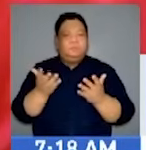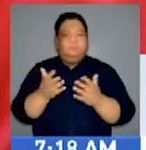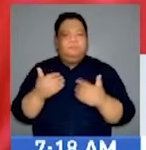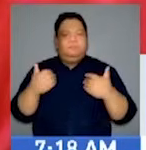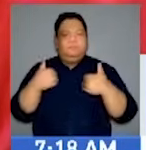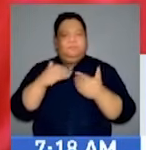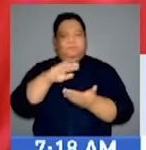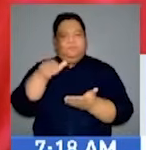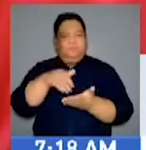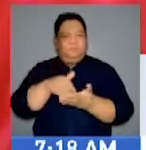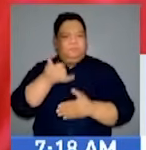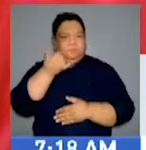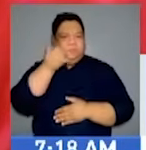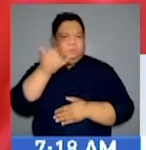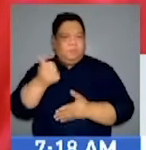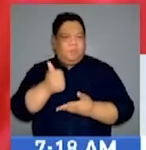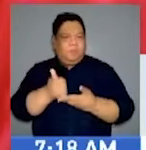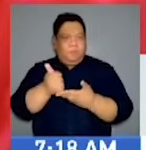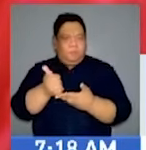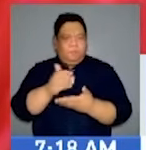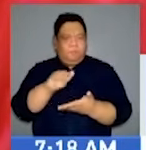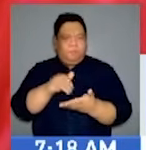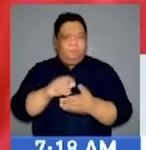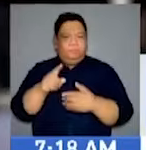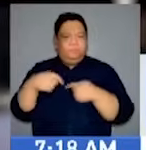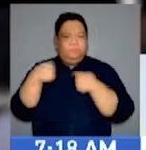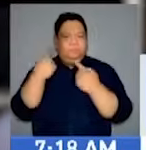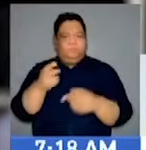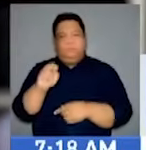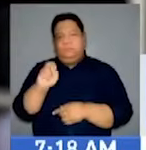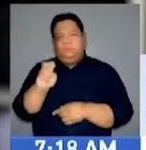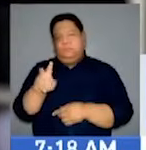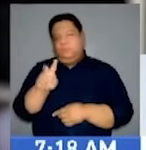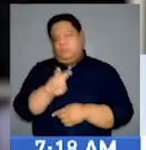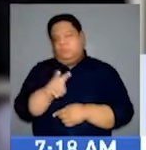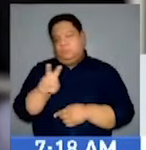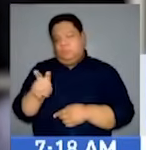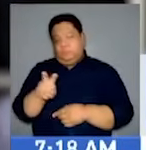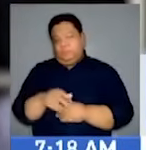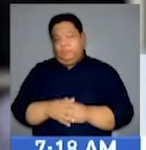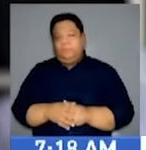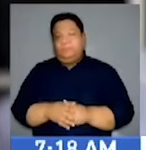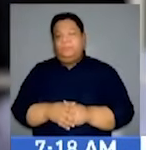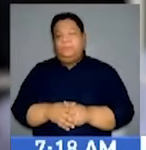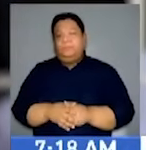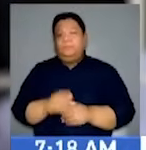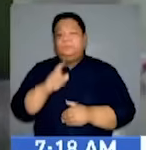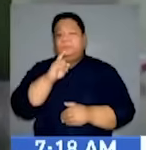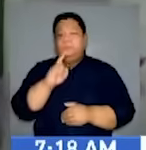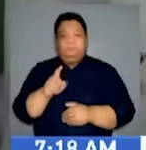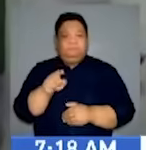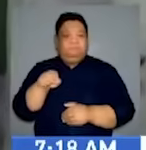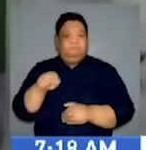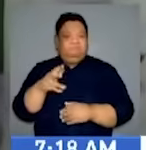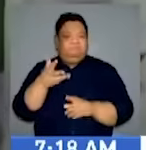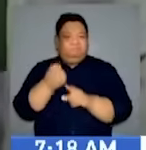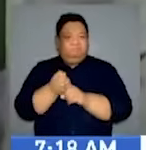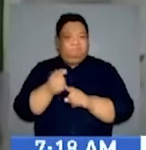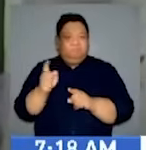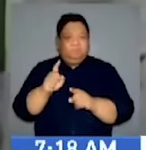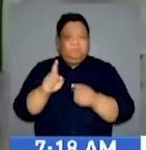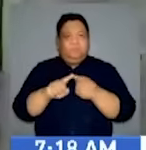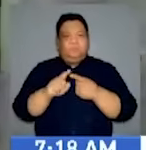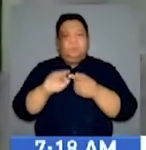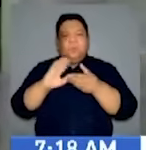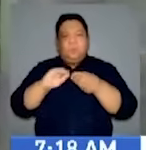na inilunsad noong November 2022. Pinakamarami sa mga reklamo ang verbal abuse. Sinundan ito ng sexual abuse